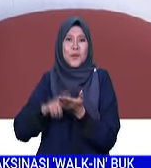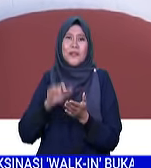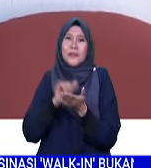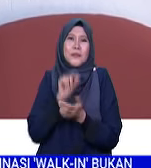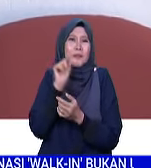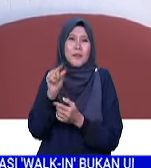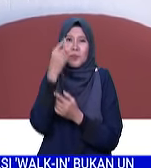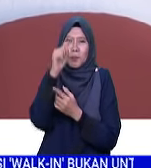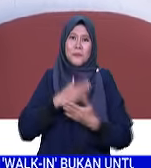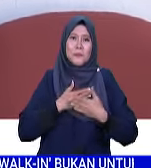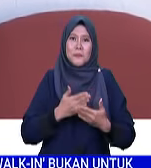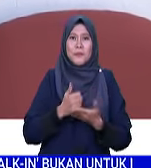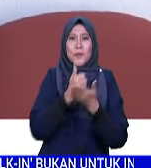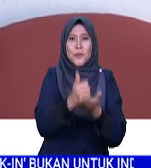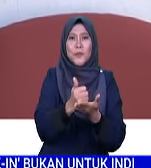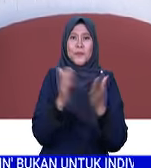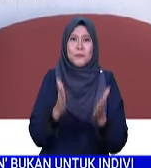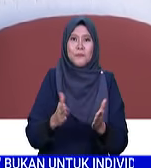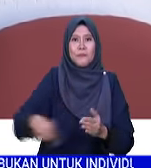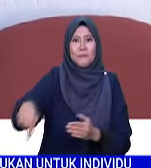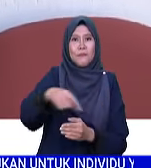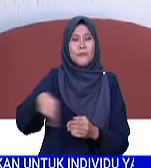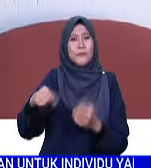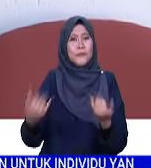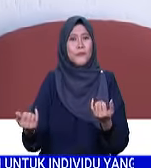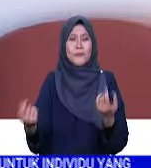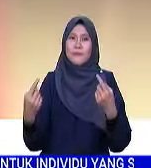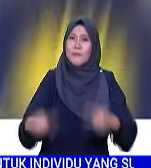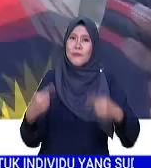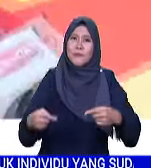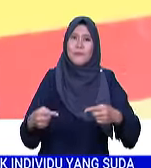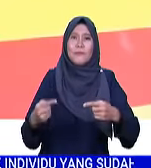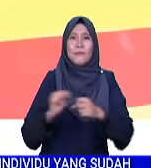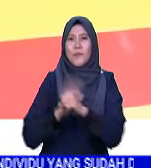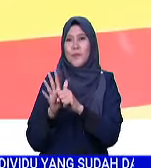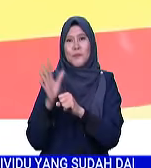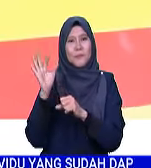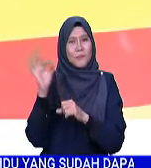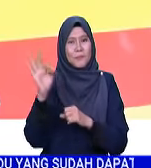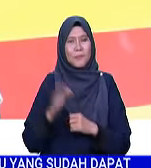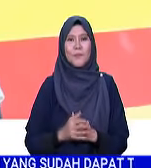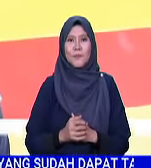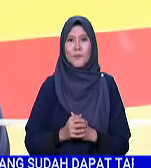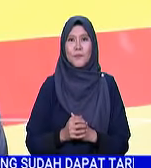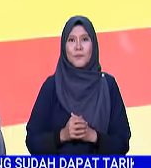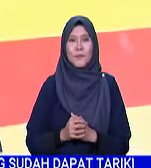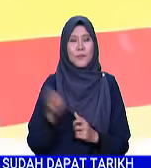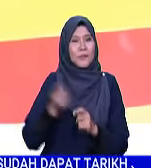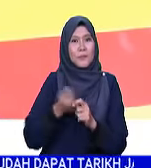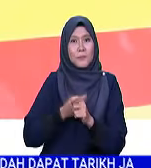saya untuk membantu mereka bersama-sama melawan pandemik ini. Setiap kali kami